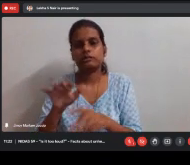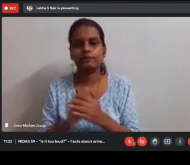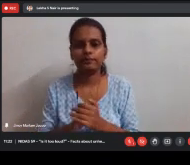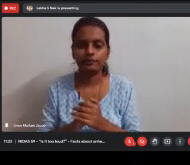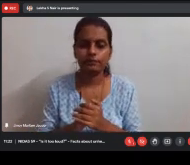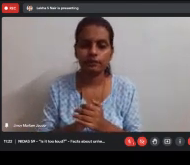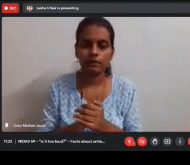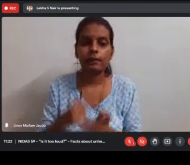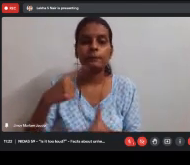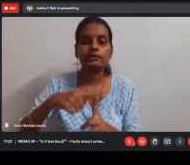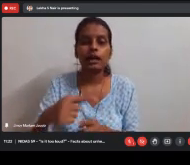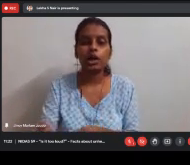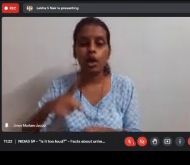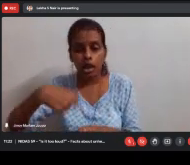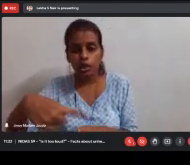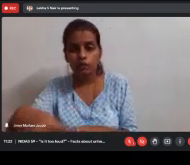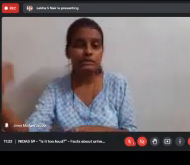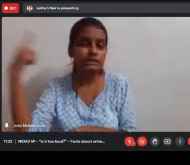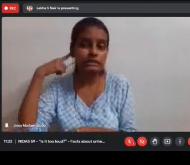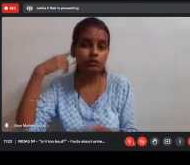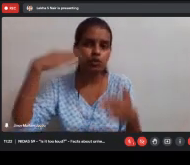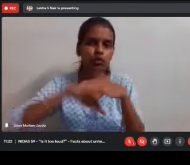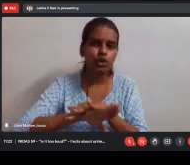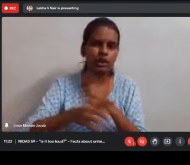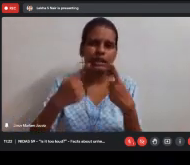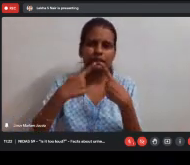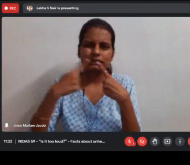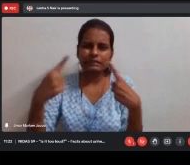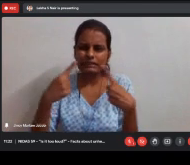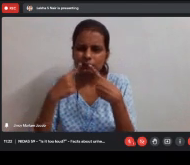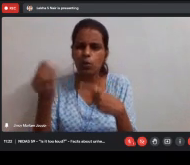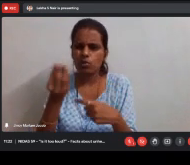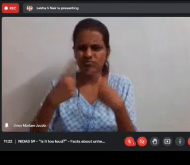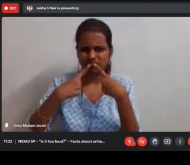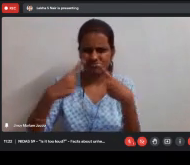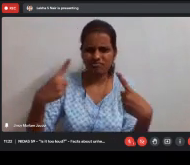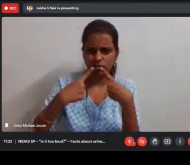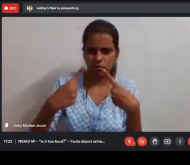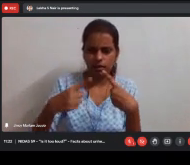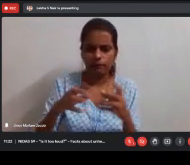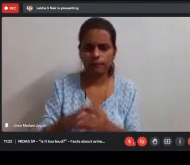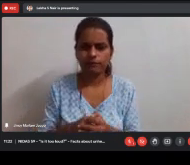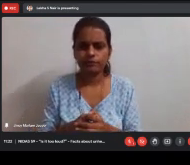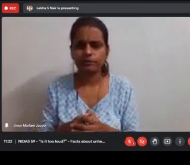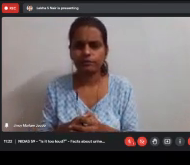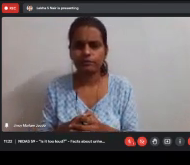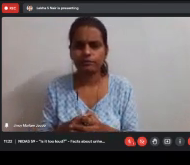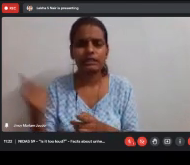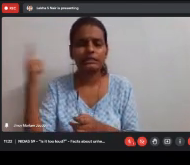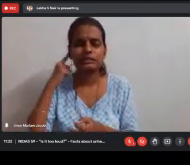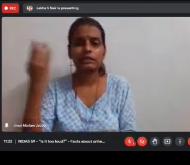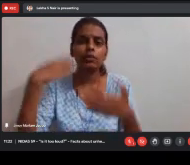കുറേ നേരം അടഞ്ഞിരിക്കുന്നു, തുടർച്ചയായി 3-4 മണിക്കൂർ ഇത് ഉപയോഗിക്കുന്നവരുണ്ട്. അങ്ങനെ വരുമ്പോഴത്തേക്കും ചെവിയിലെ വേദനയും ചെവിയിലെ